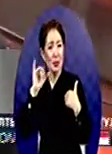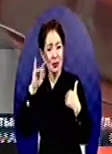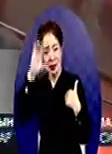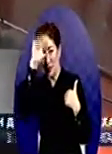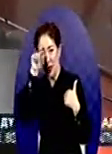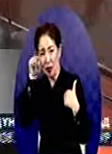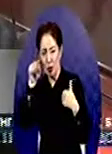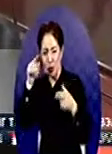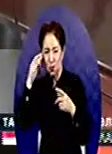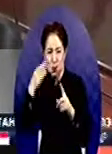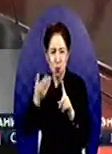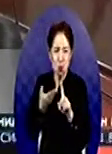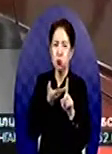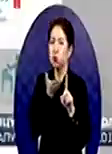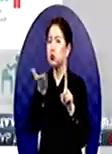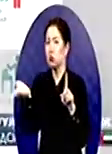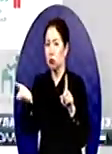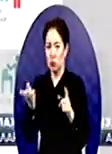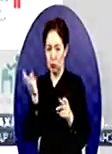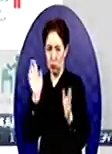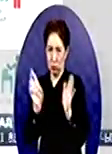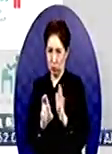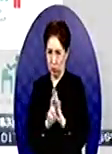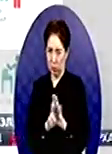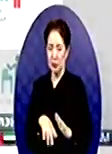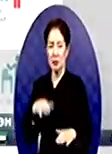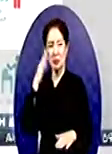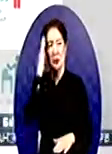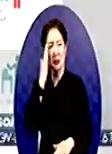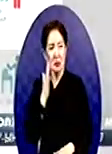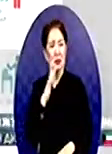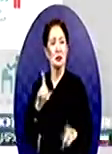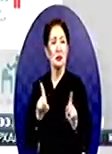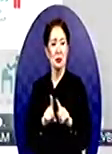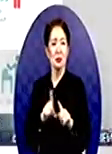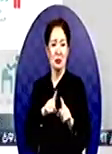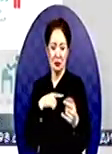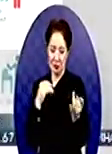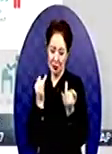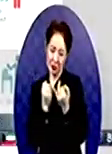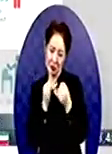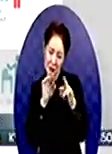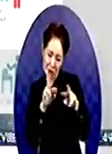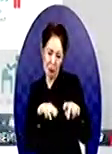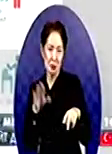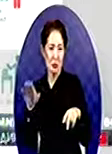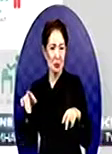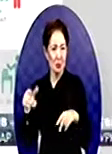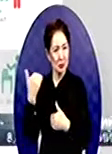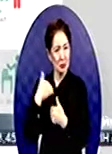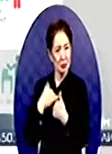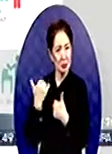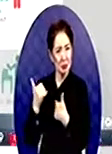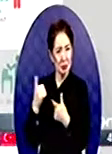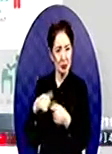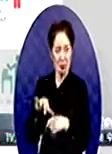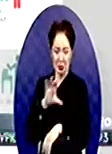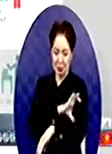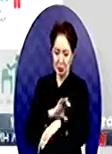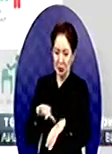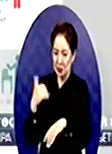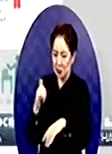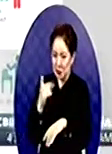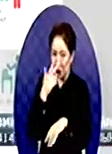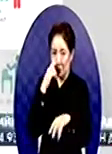хүргэх болцоотой болж байгаа юм. Эцэгчүүдийн хувьд ч интернет ашиглан хүүхдийнхээ сурлага ирц болон бусад холбоотой бүх мэдээллийг